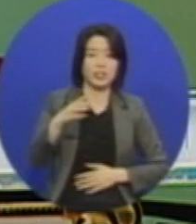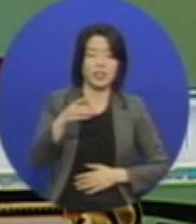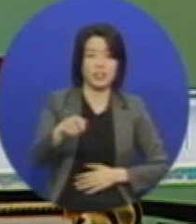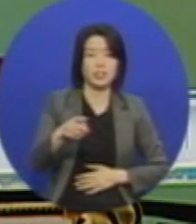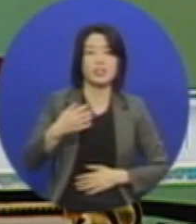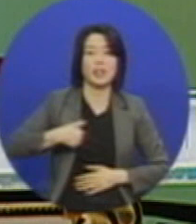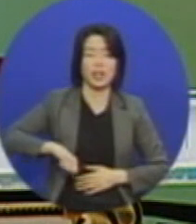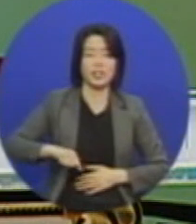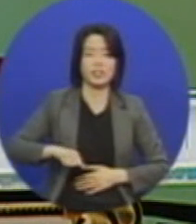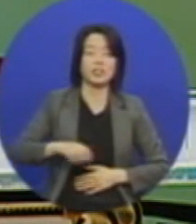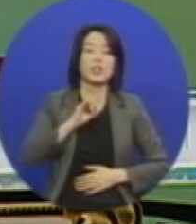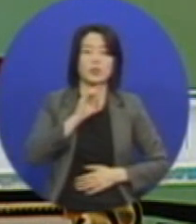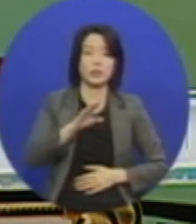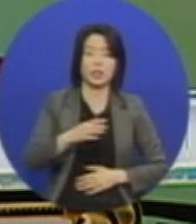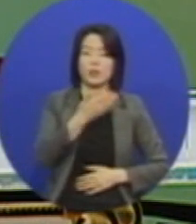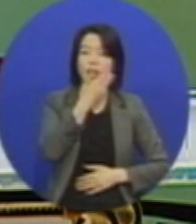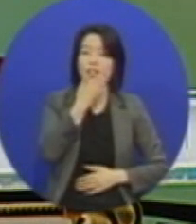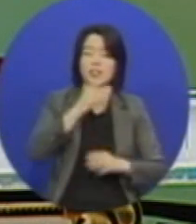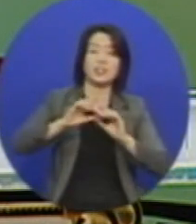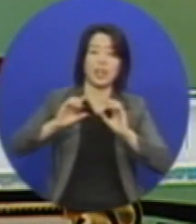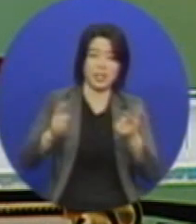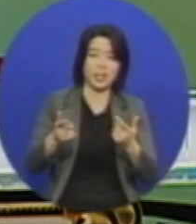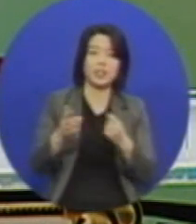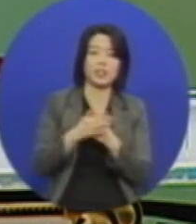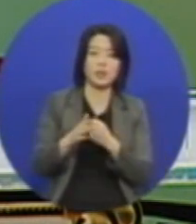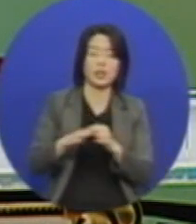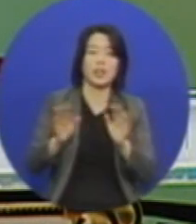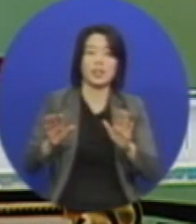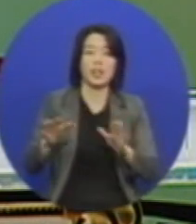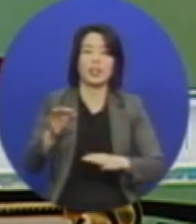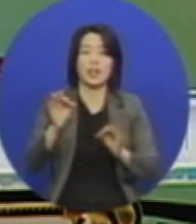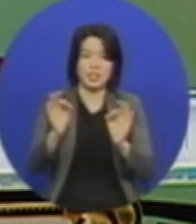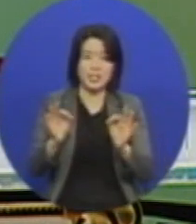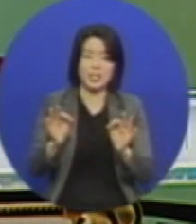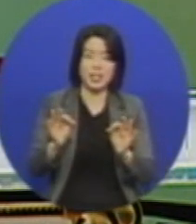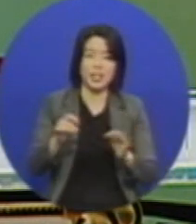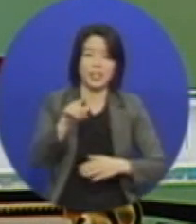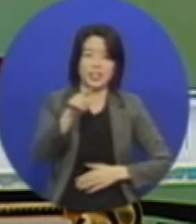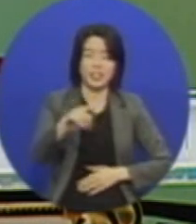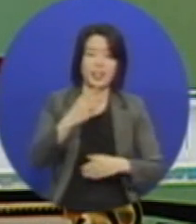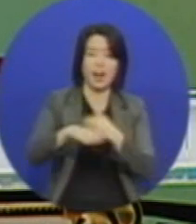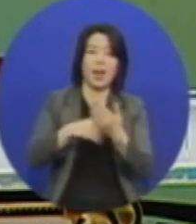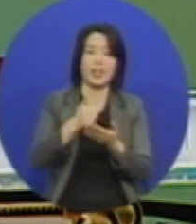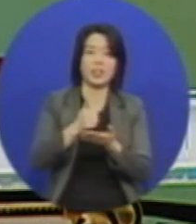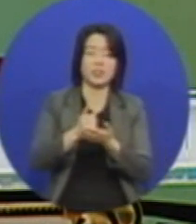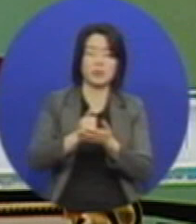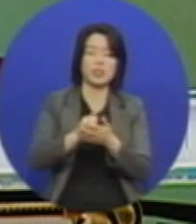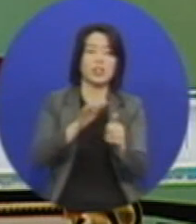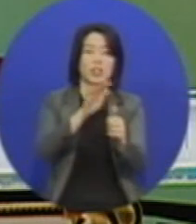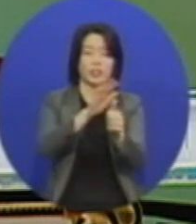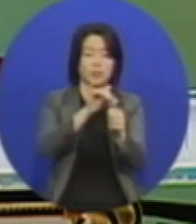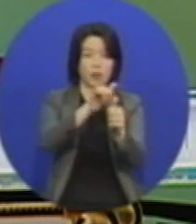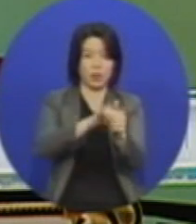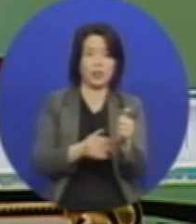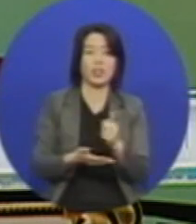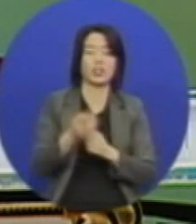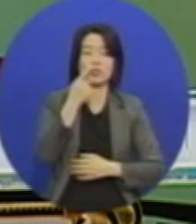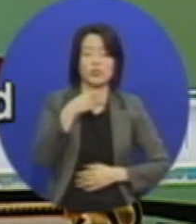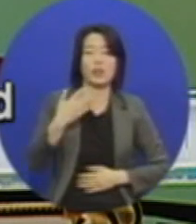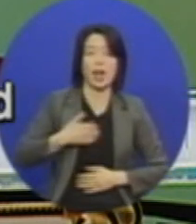까지도 내게 아끼지 아니하였으니 내가 이제야 네가 하나님을 경외하는 줄을 아노라